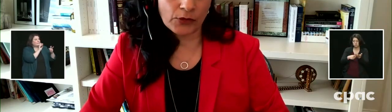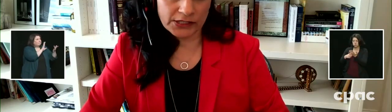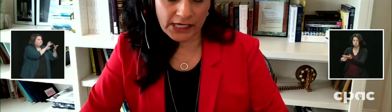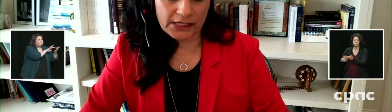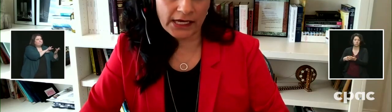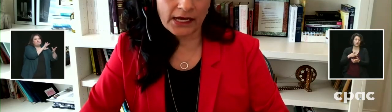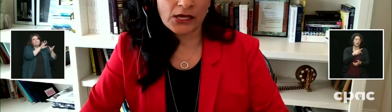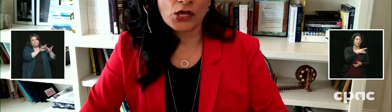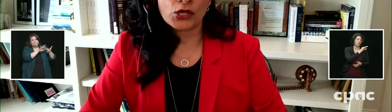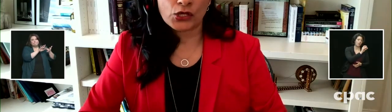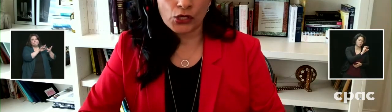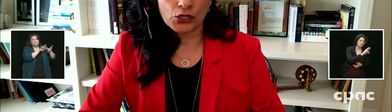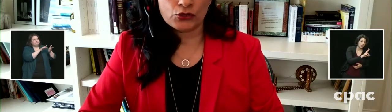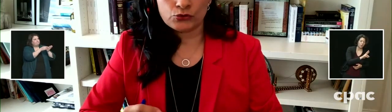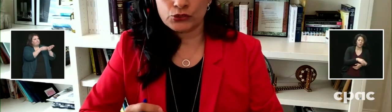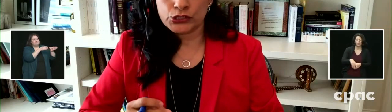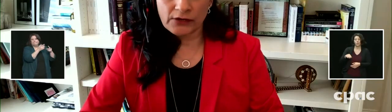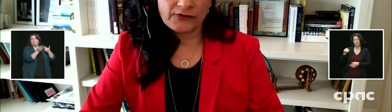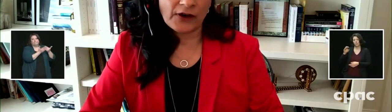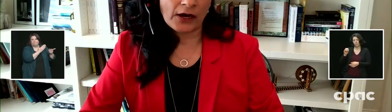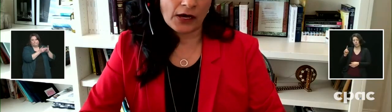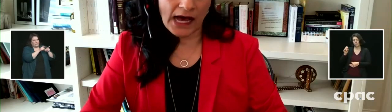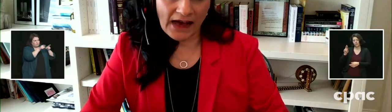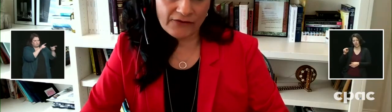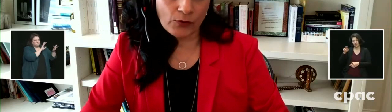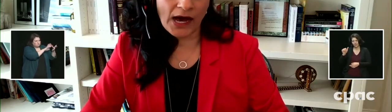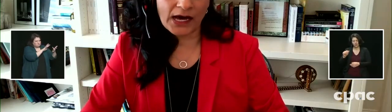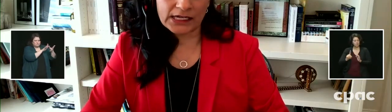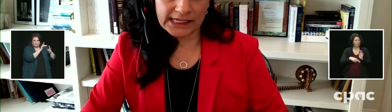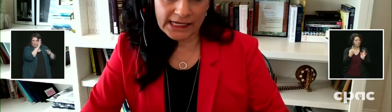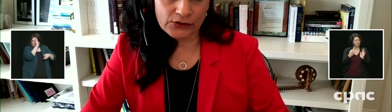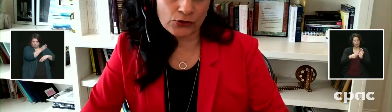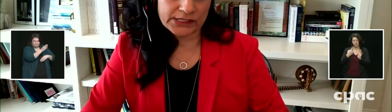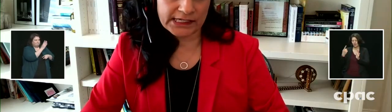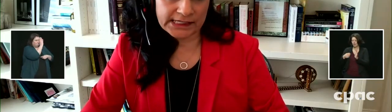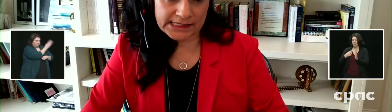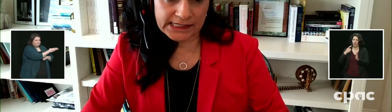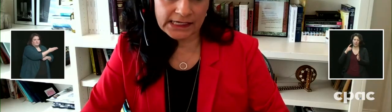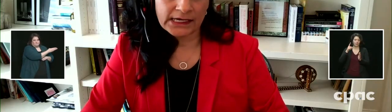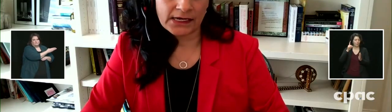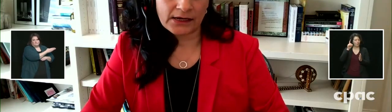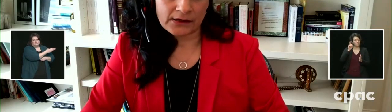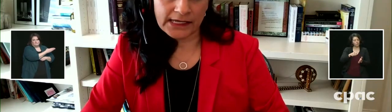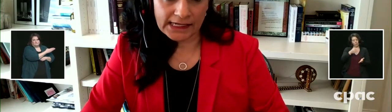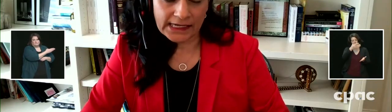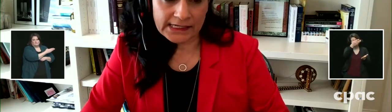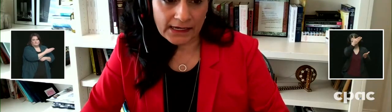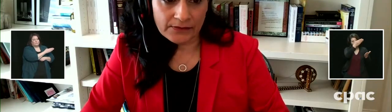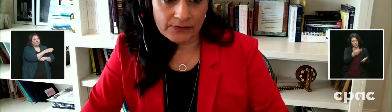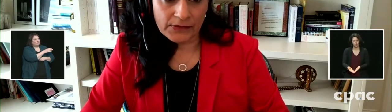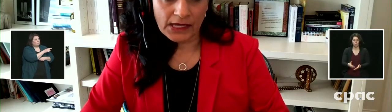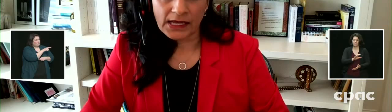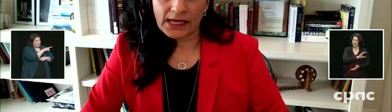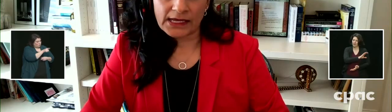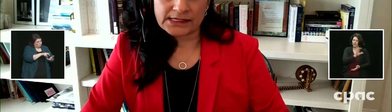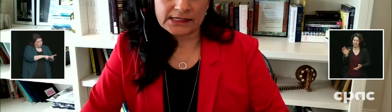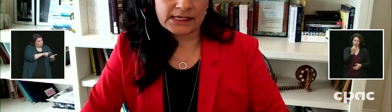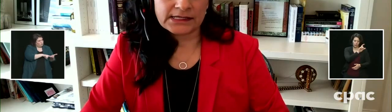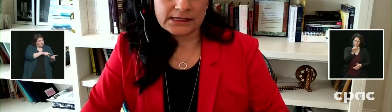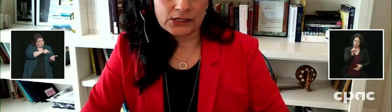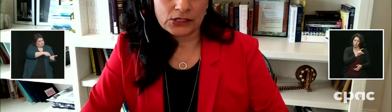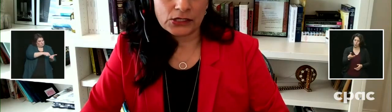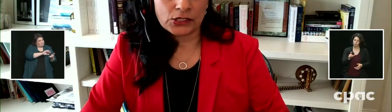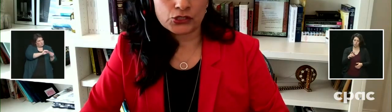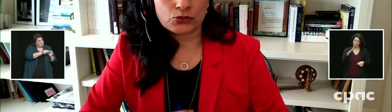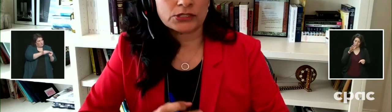avec Moderna, que nous devons avoir les doses ici en Canada. Et ça,